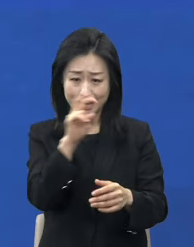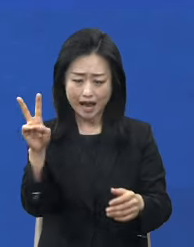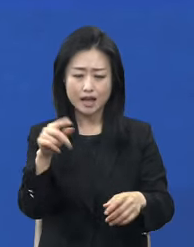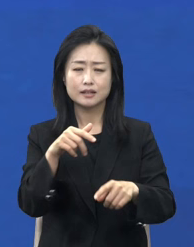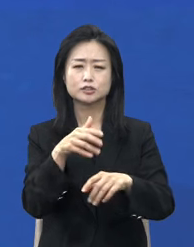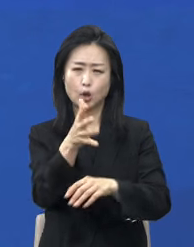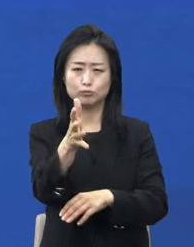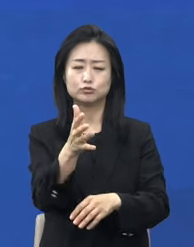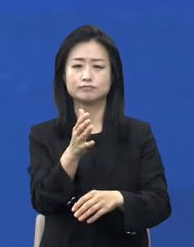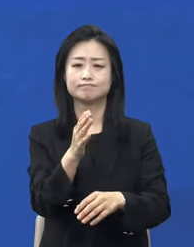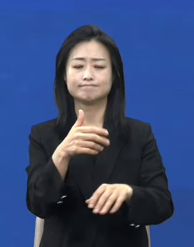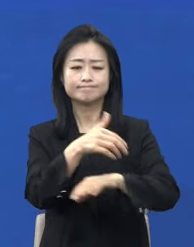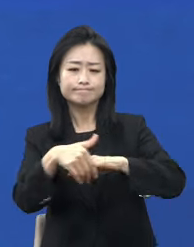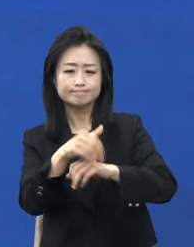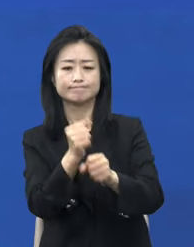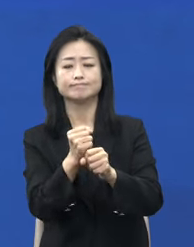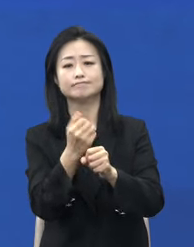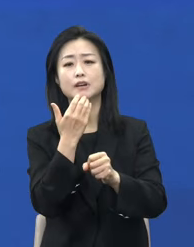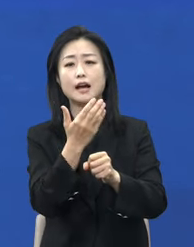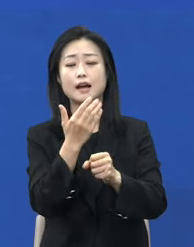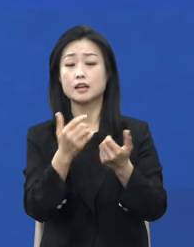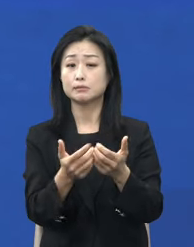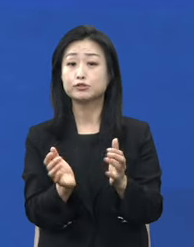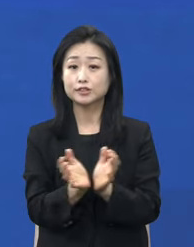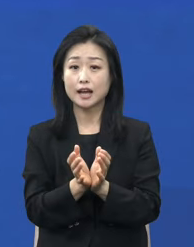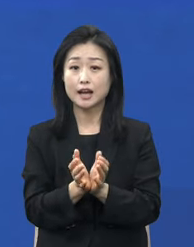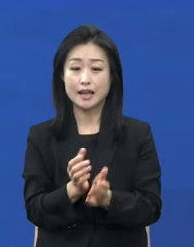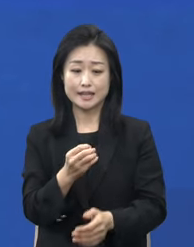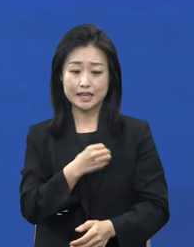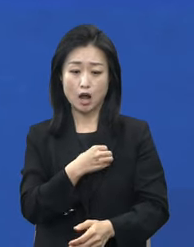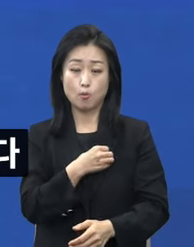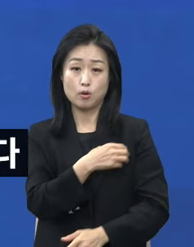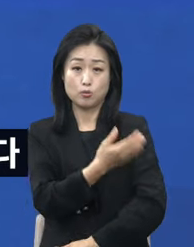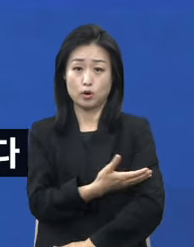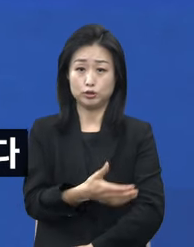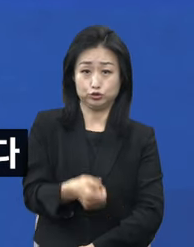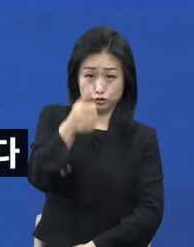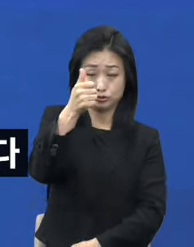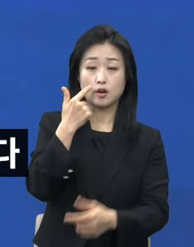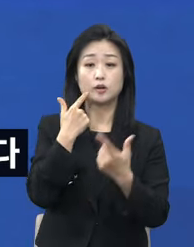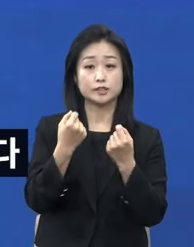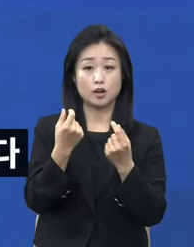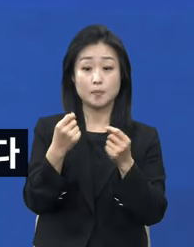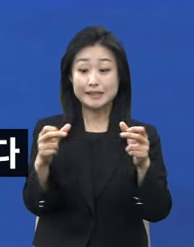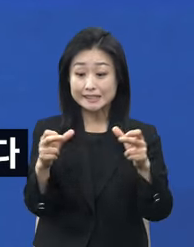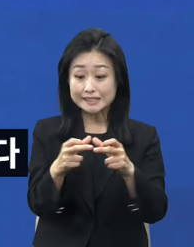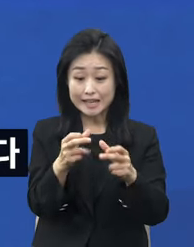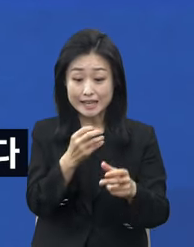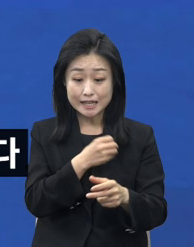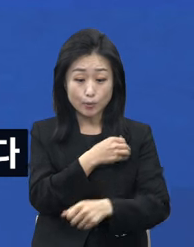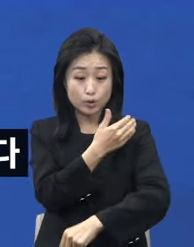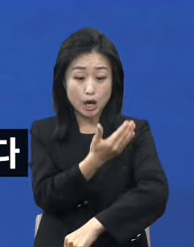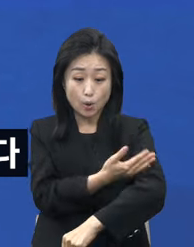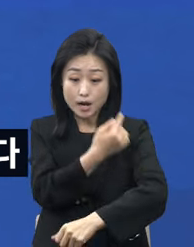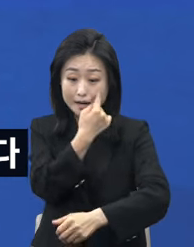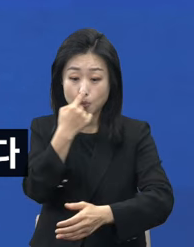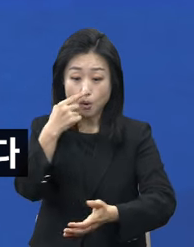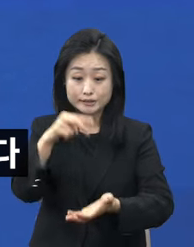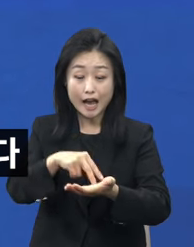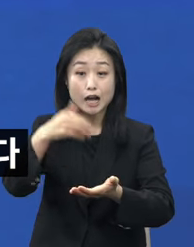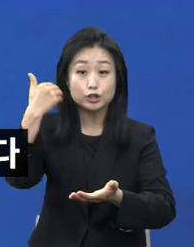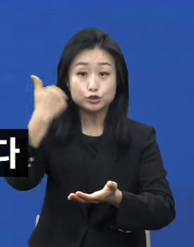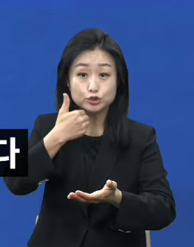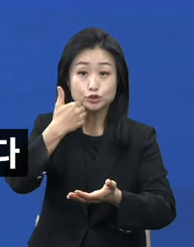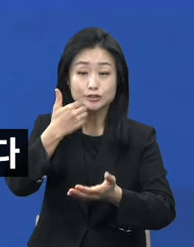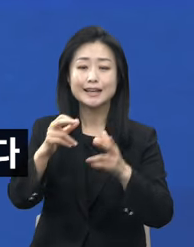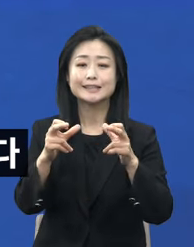더불어민주당이 당원 주권 시대를 천명한 만큼 장애인 당원의 권리를 보장하는 것은